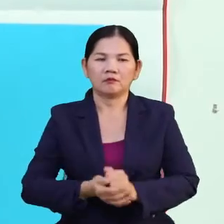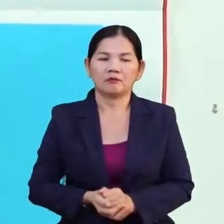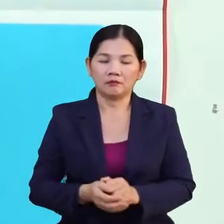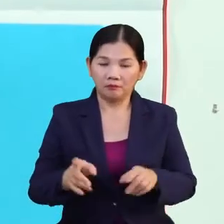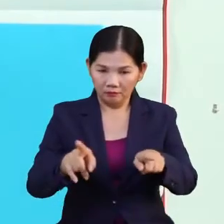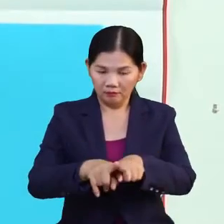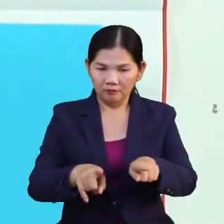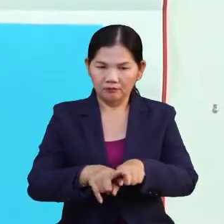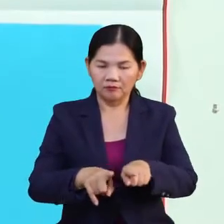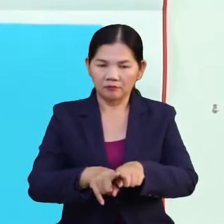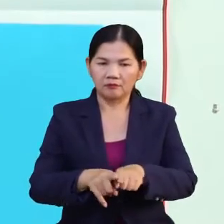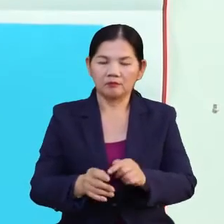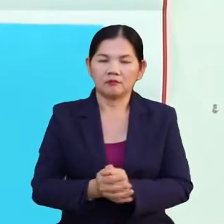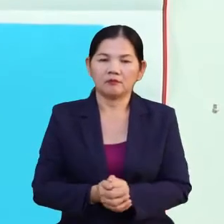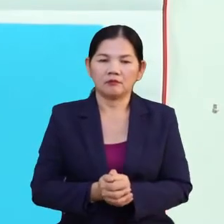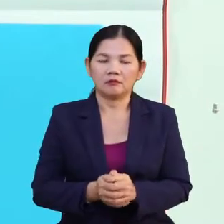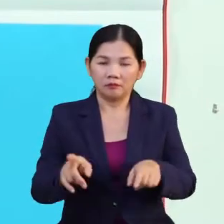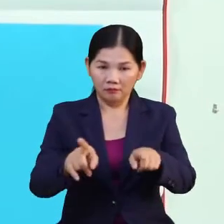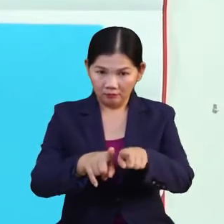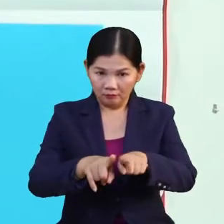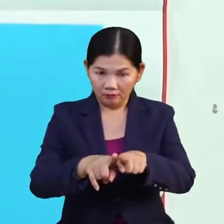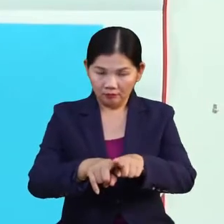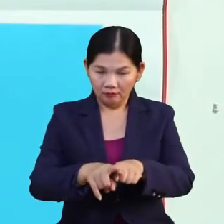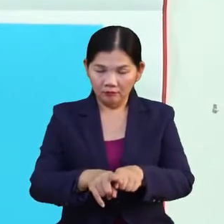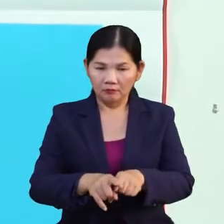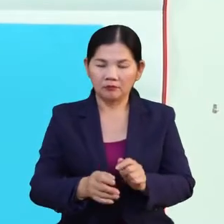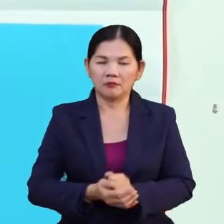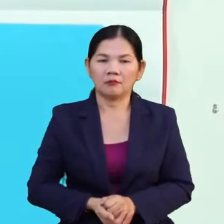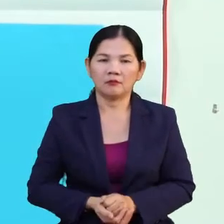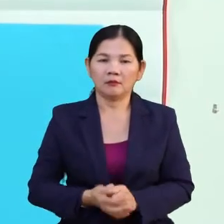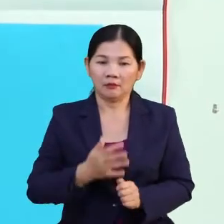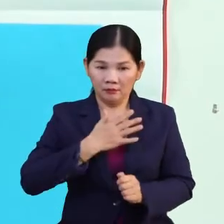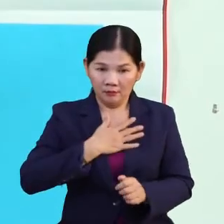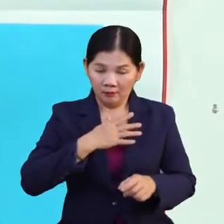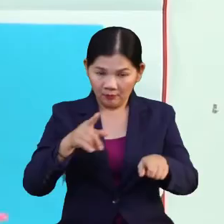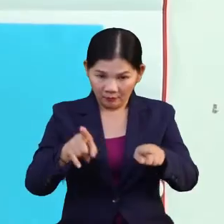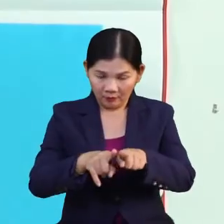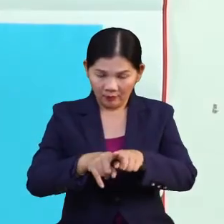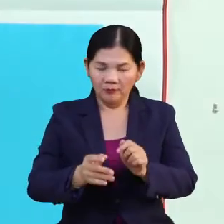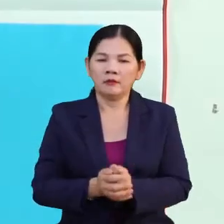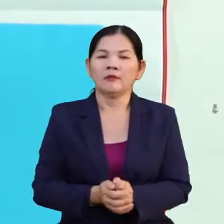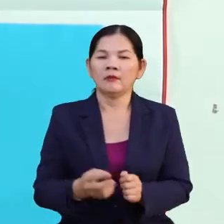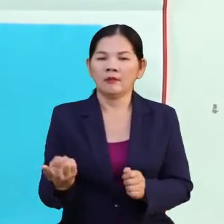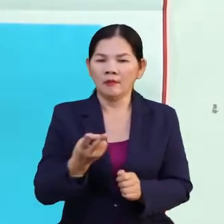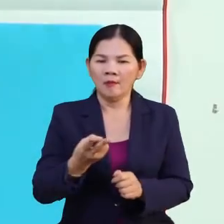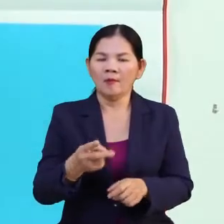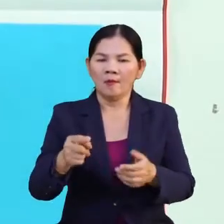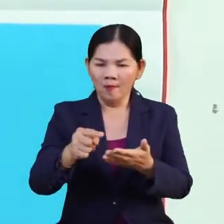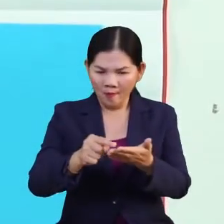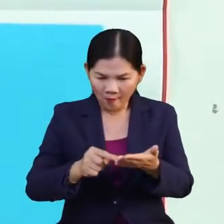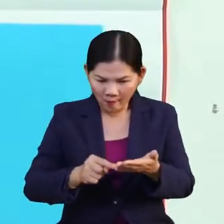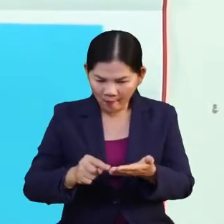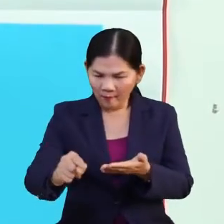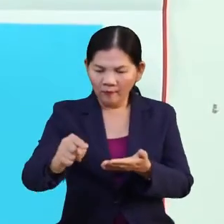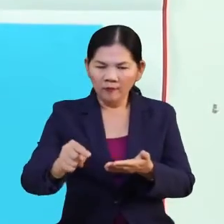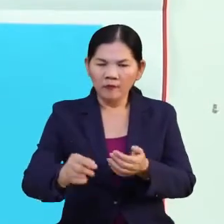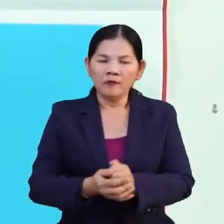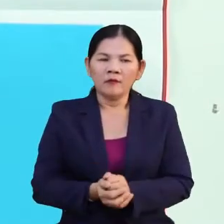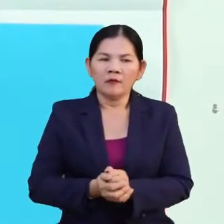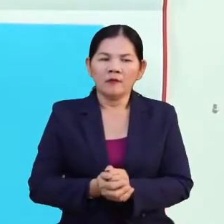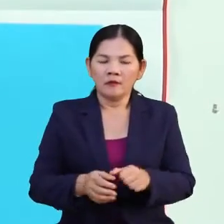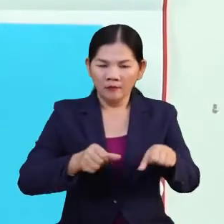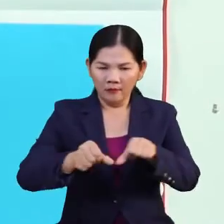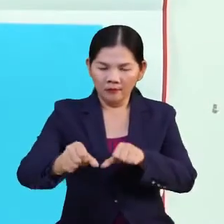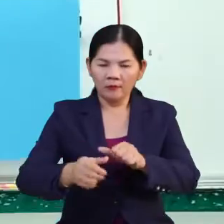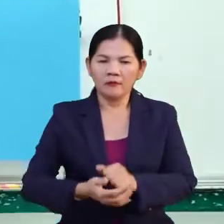កគ្រូឯងកូនកំណត់កិច្ចការរបស់កូនណាដូចគ្នាណាកូនណាចាបើដូចគ្នាល្អណាស់កូនអញ្ចឹងឥឡូវយើងបន្ត